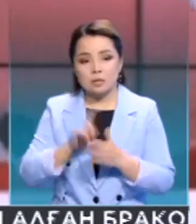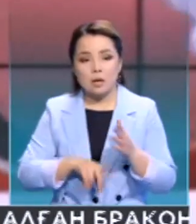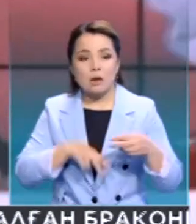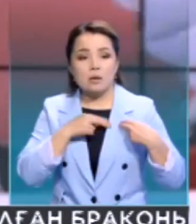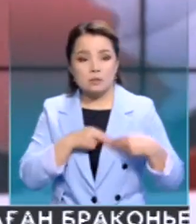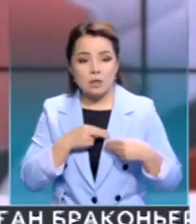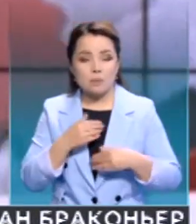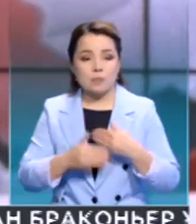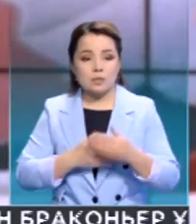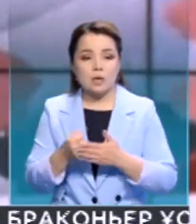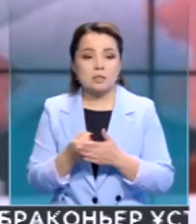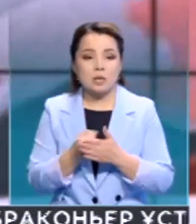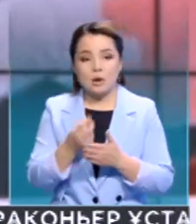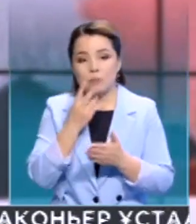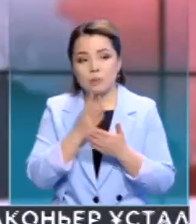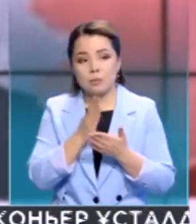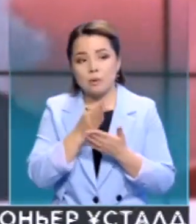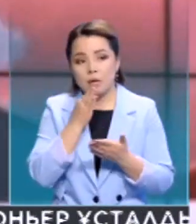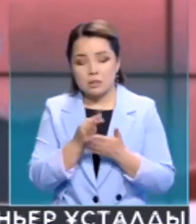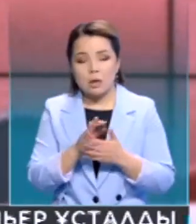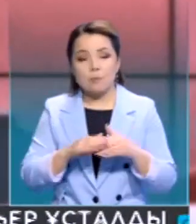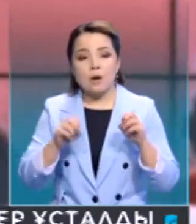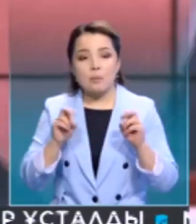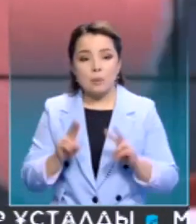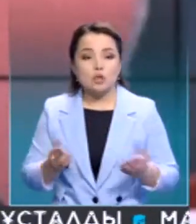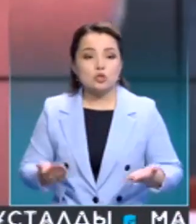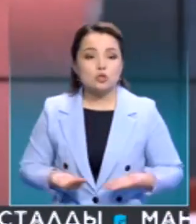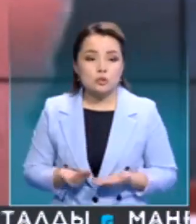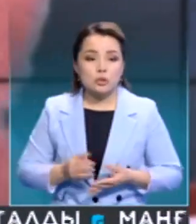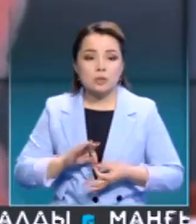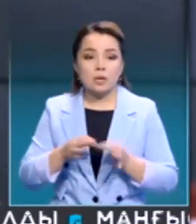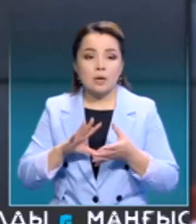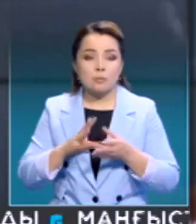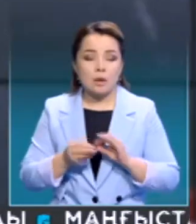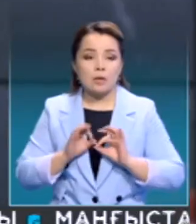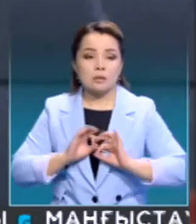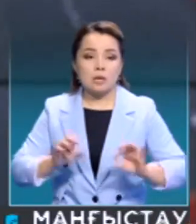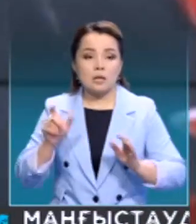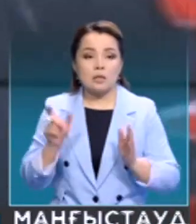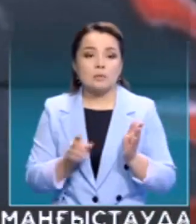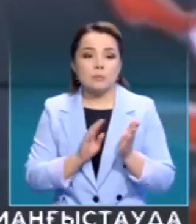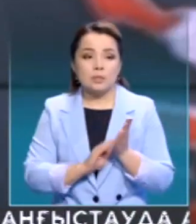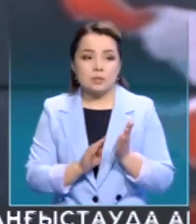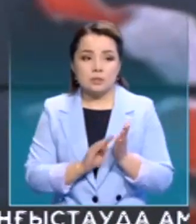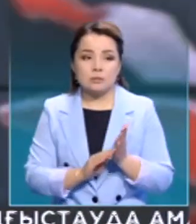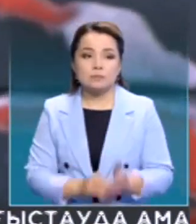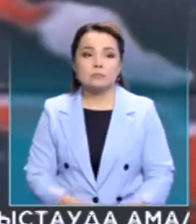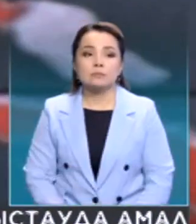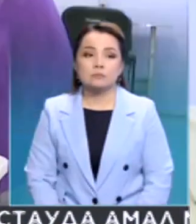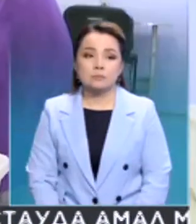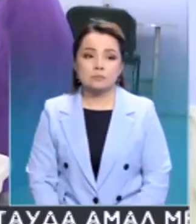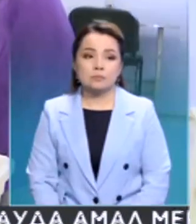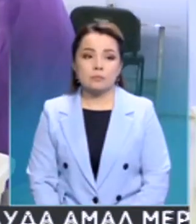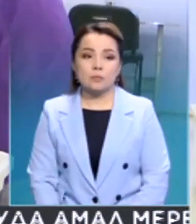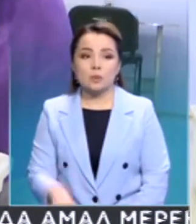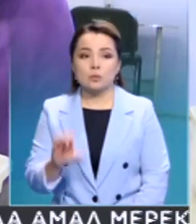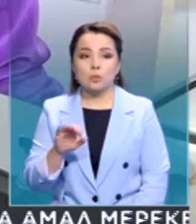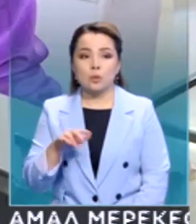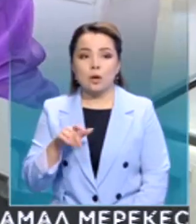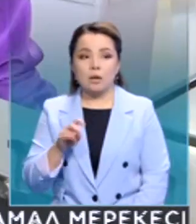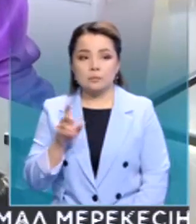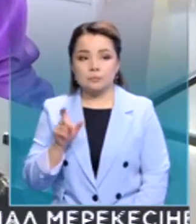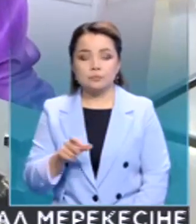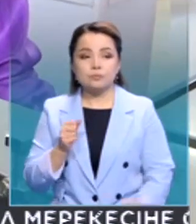еңбек, бәрін жеңбек деген ұстанымы бар маманның тұрмыс тіршілігі жайлы тілшіміз баяндайды. Сұлухан